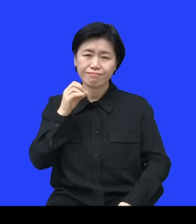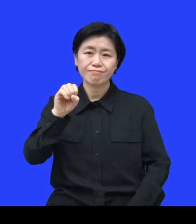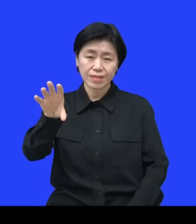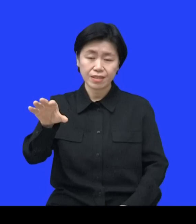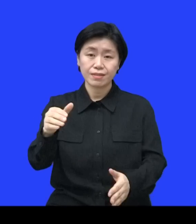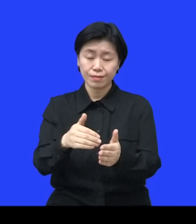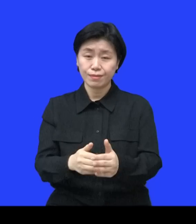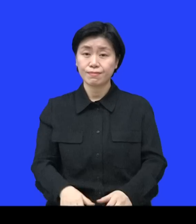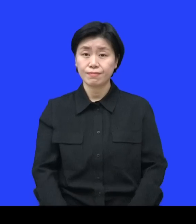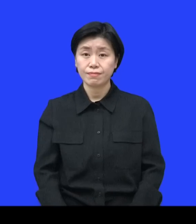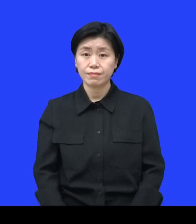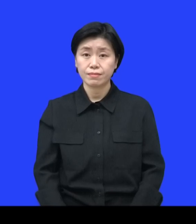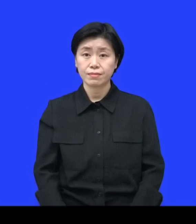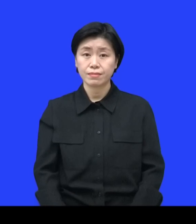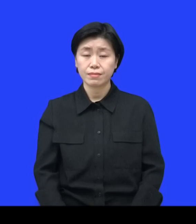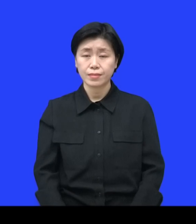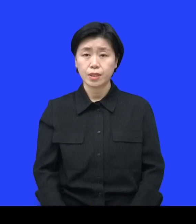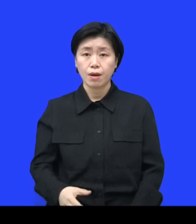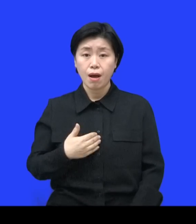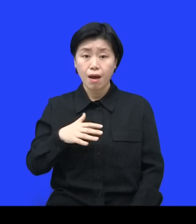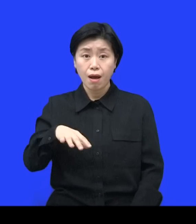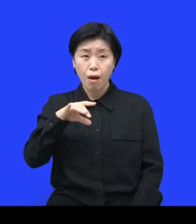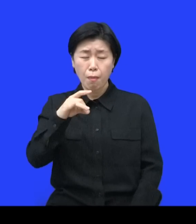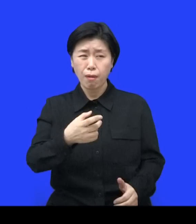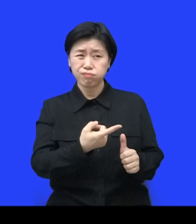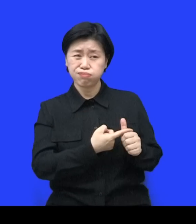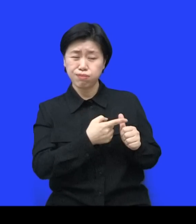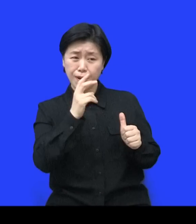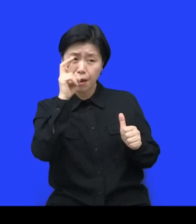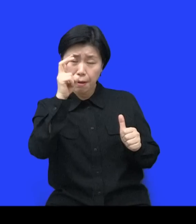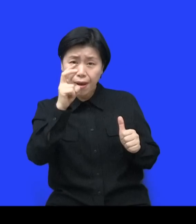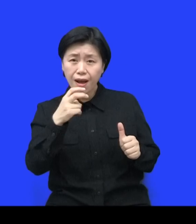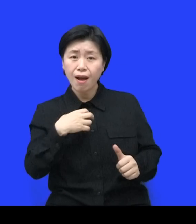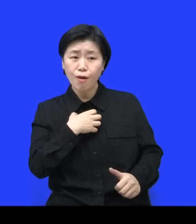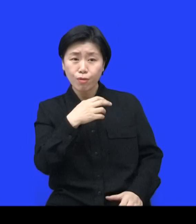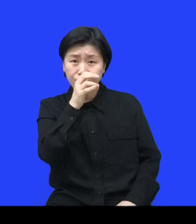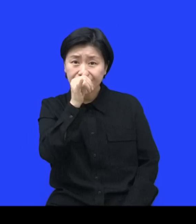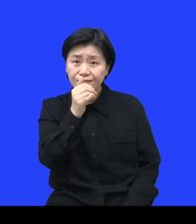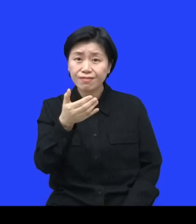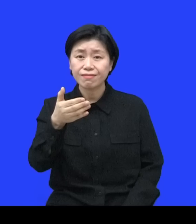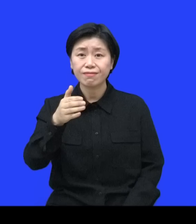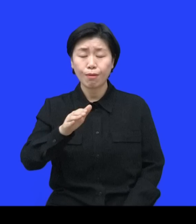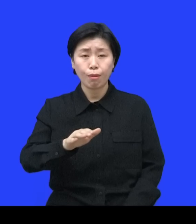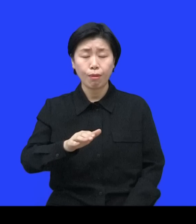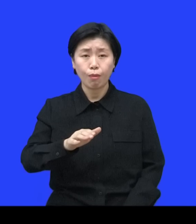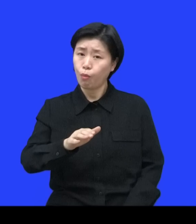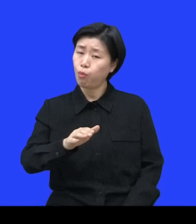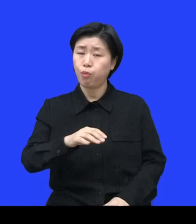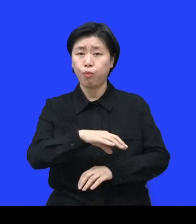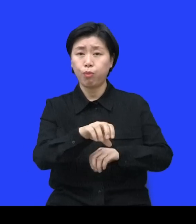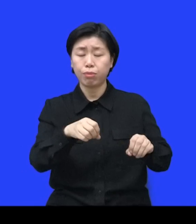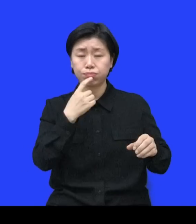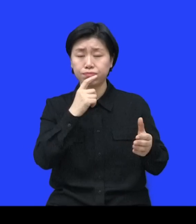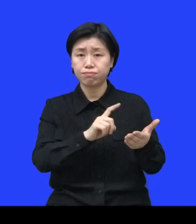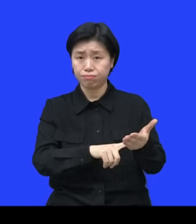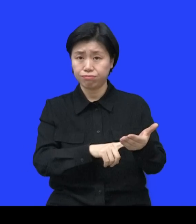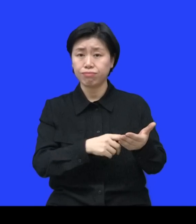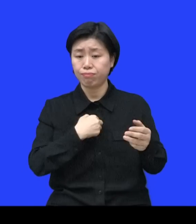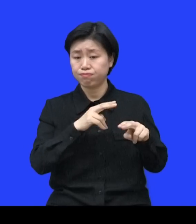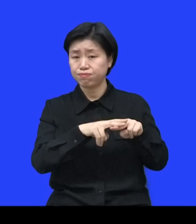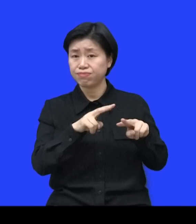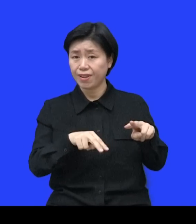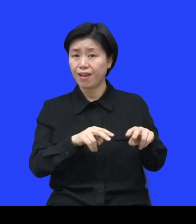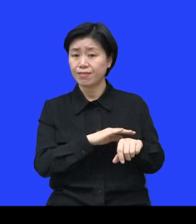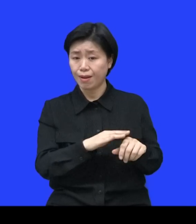욕을 먹고 좀 안 좋은 소리를 들을까 걱정을 했는데 목사 되겠다는 한마디에 너무 쉽게 이제 퇴사의 길이 이제